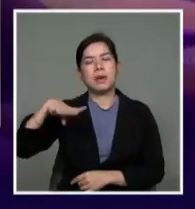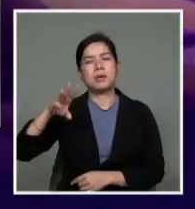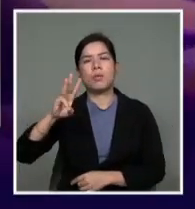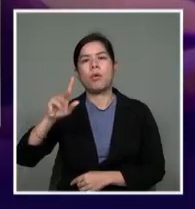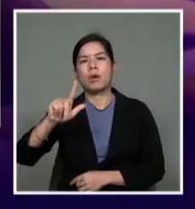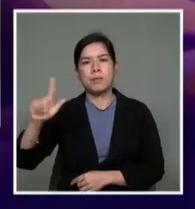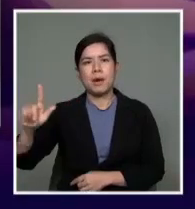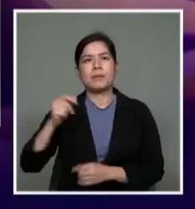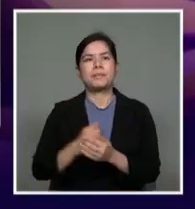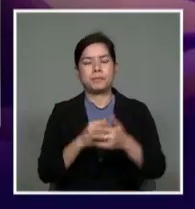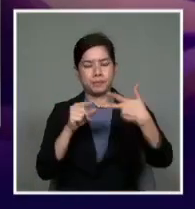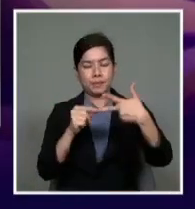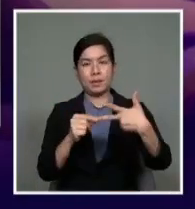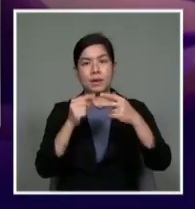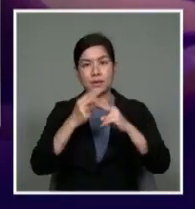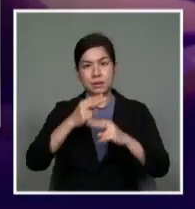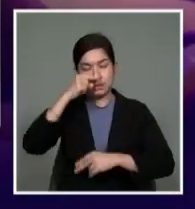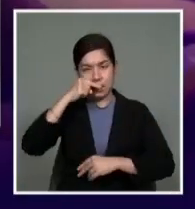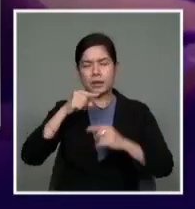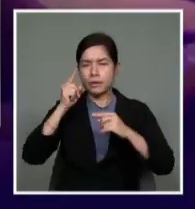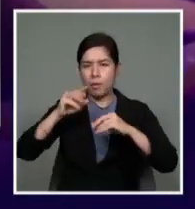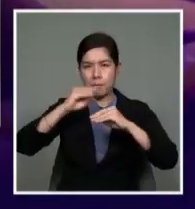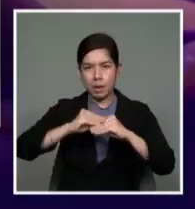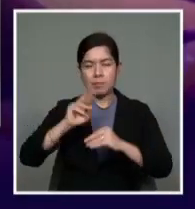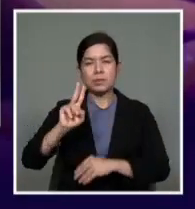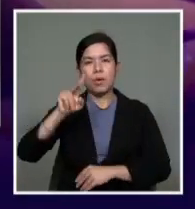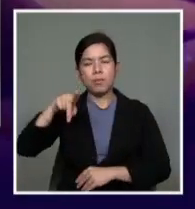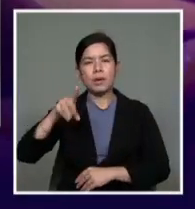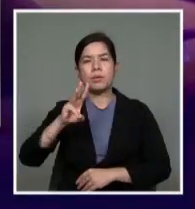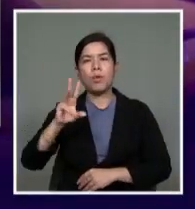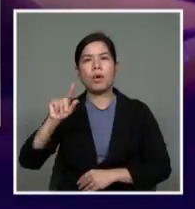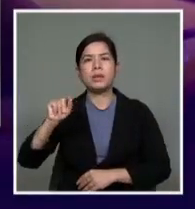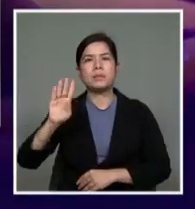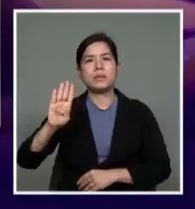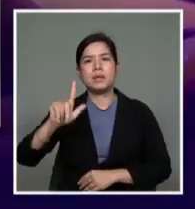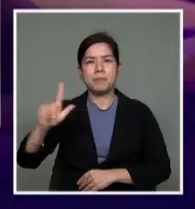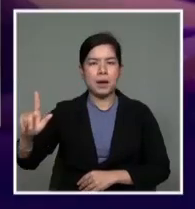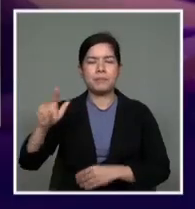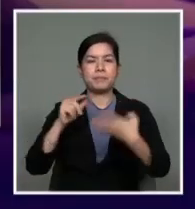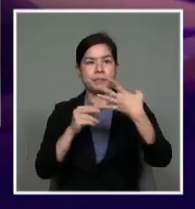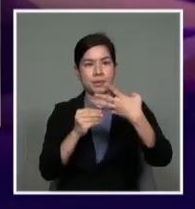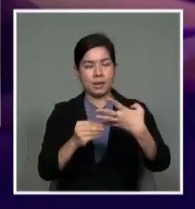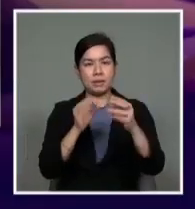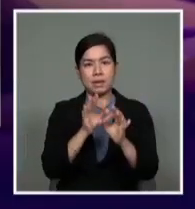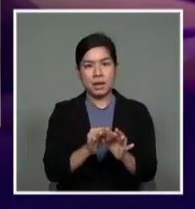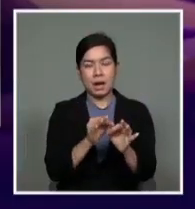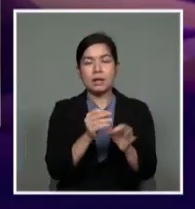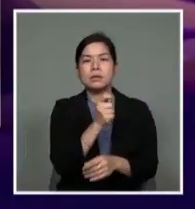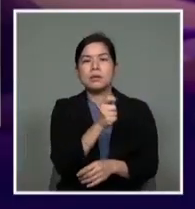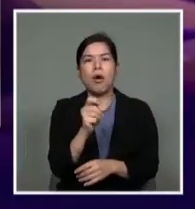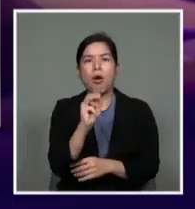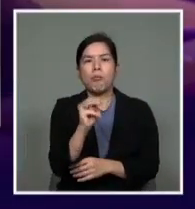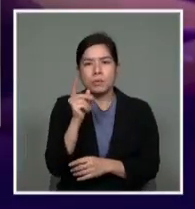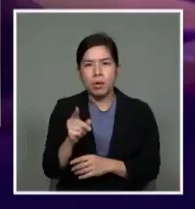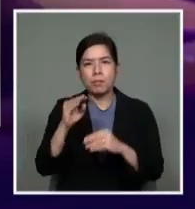14,600 ล้านบาทไทย NVDR เพิ่มอีกประมาณ 2,624 ล้านบาทและธนาคารออมสินอีกประม